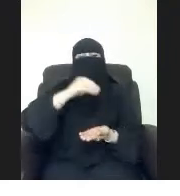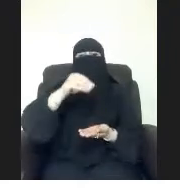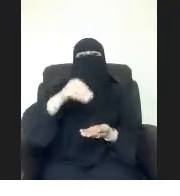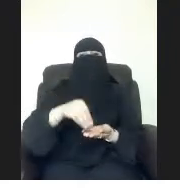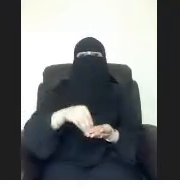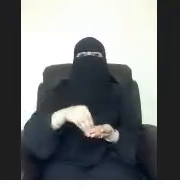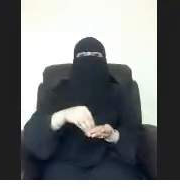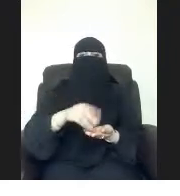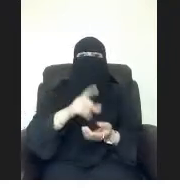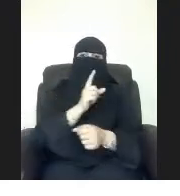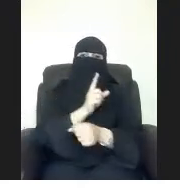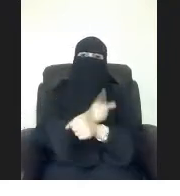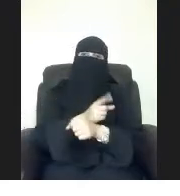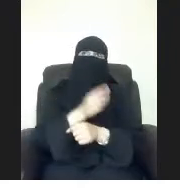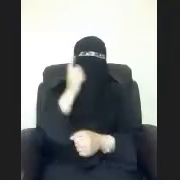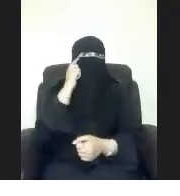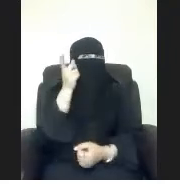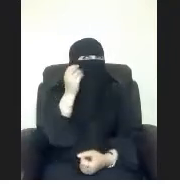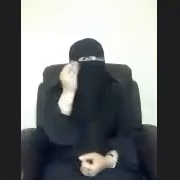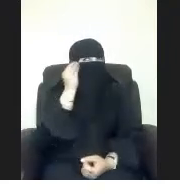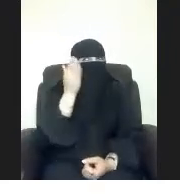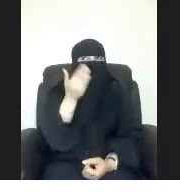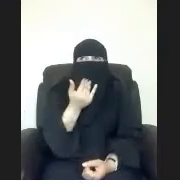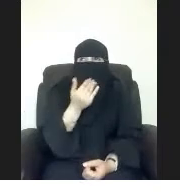المحاضرة الذي لم يتم فهمه على سبيل المثال،